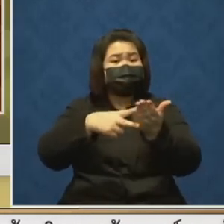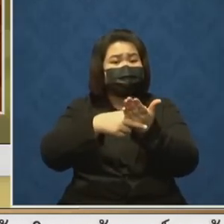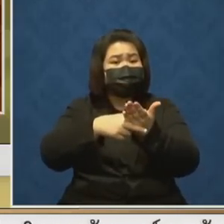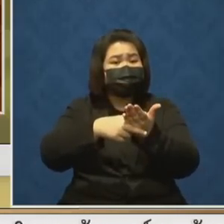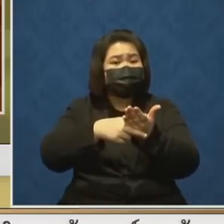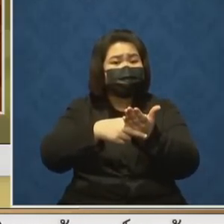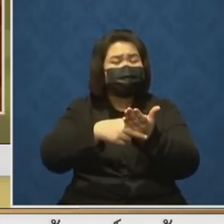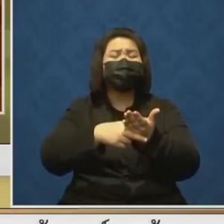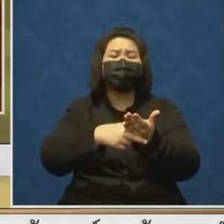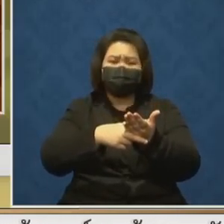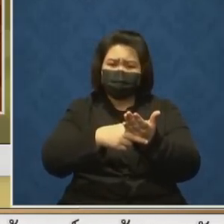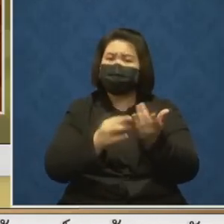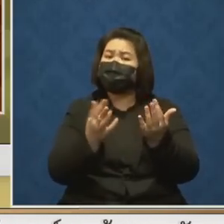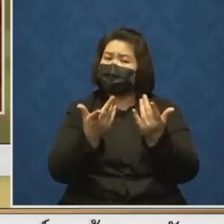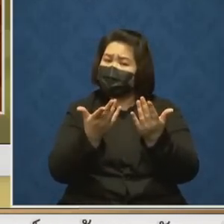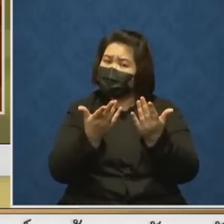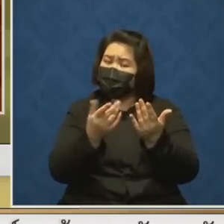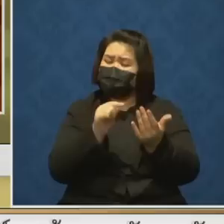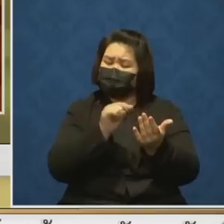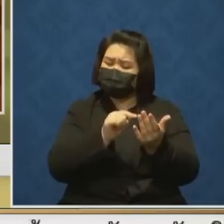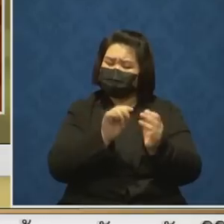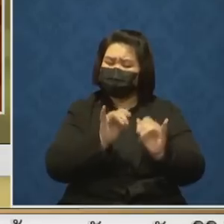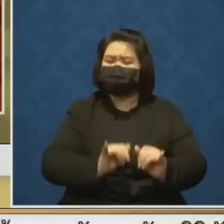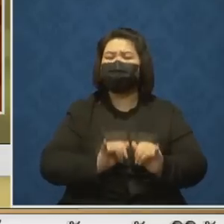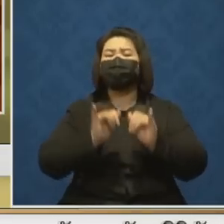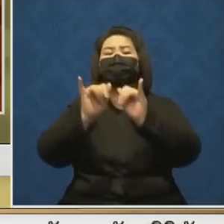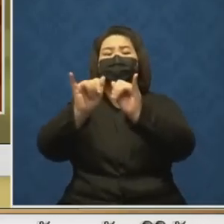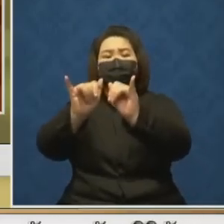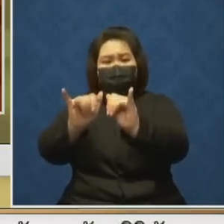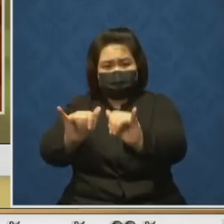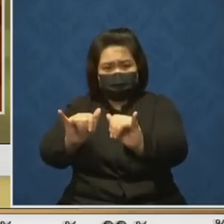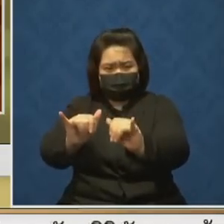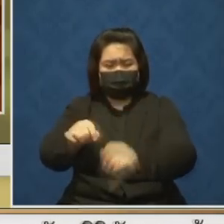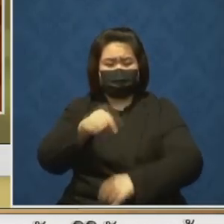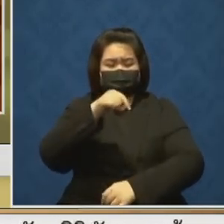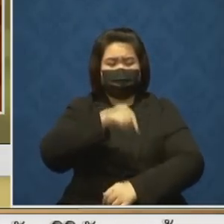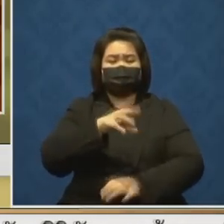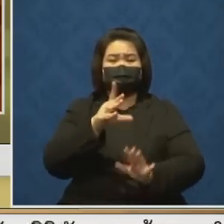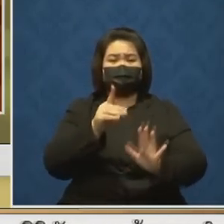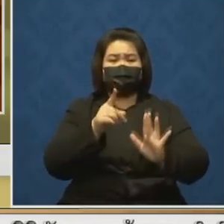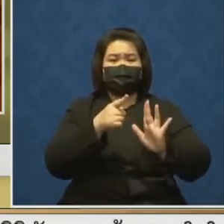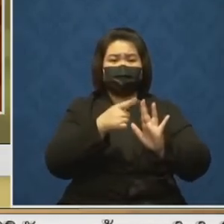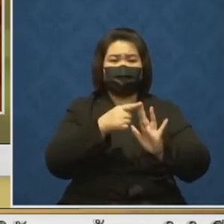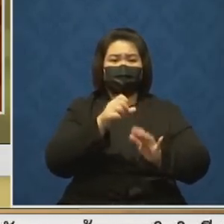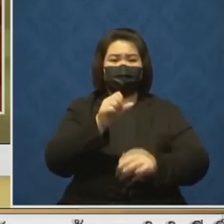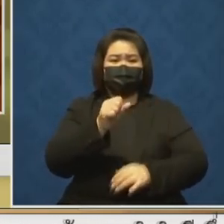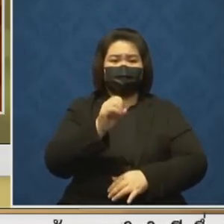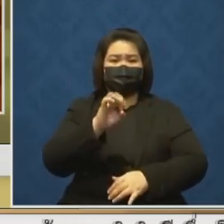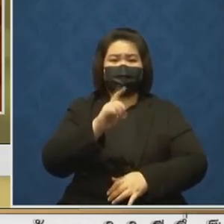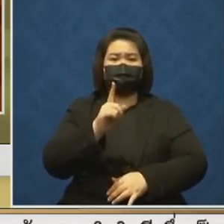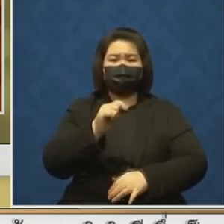่าจะย้ายไปสรางนสถานที่ใหม่จากดูสิตจะย้ายไปสรางที่วังทองหลาง